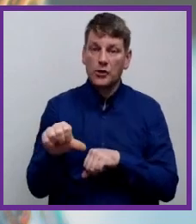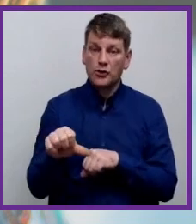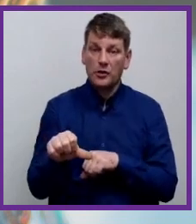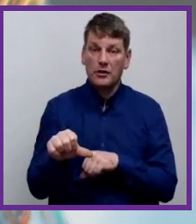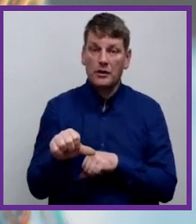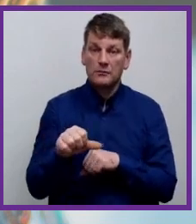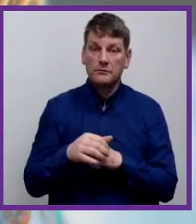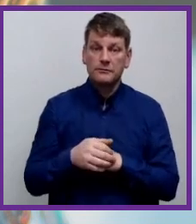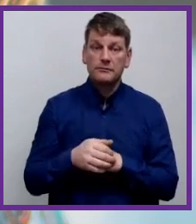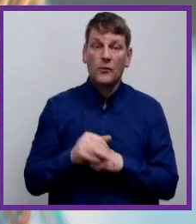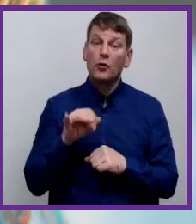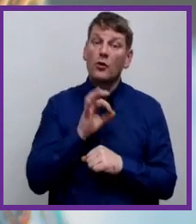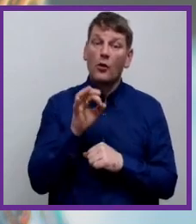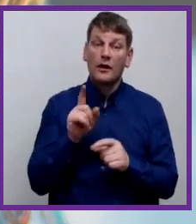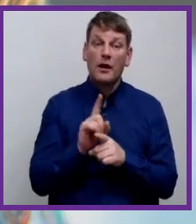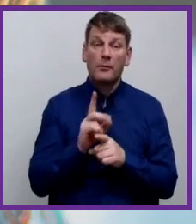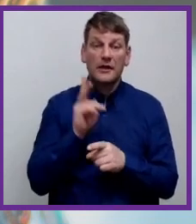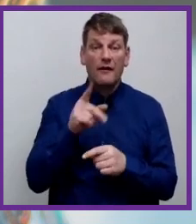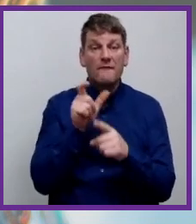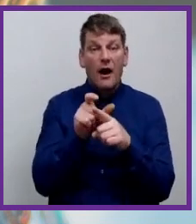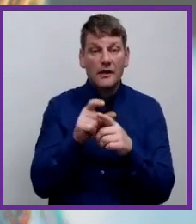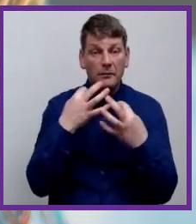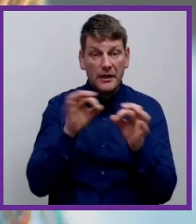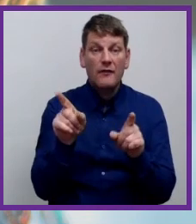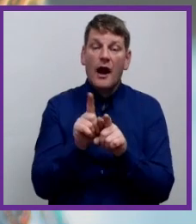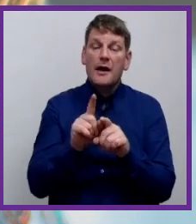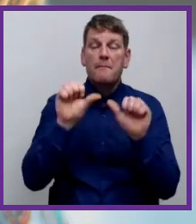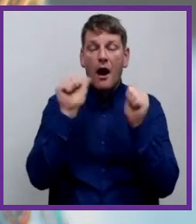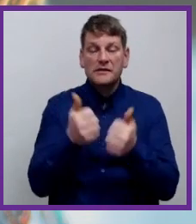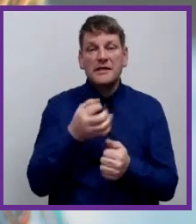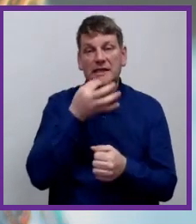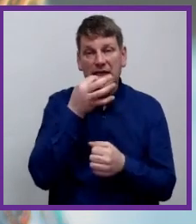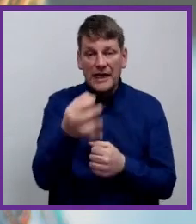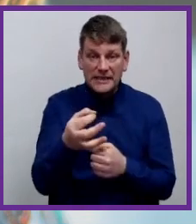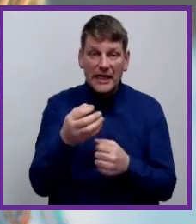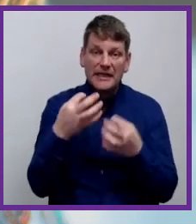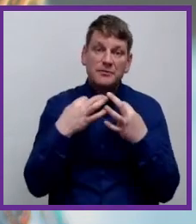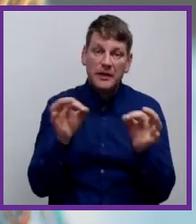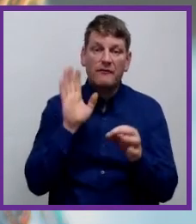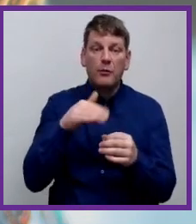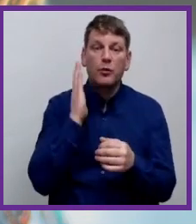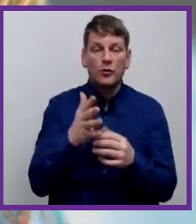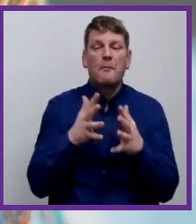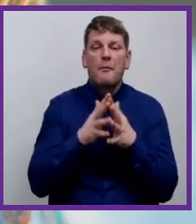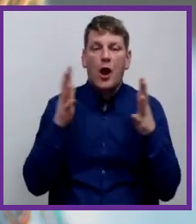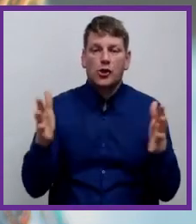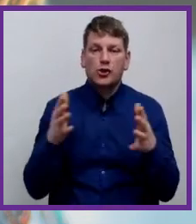Jo, nu, tāpat kā vārda brīvība, arī mākslinieckā izteiksmes brīvība var būt ļoti plaša